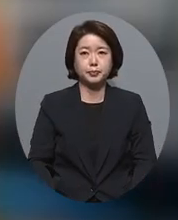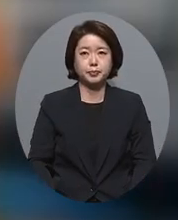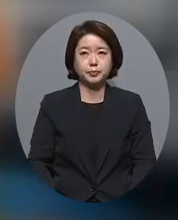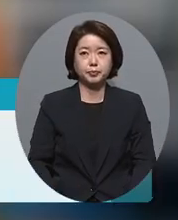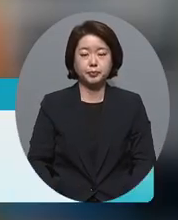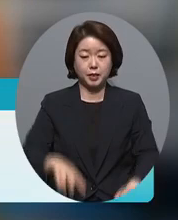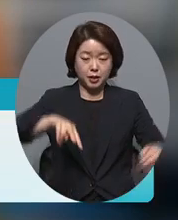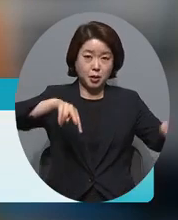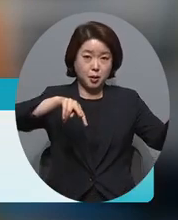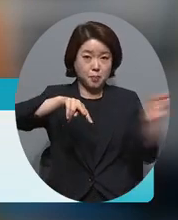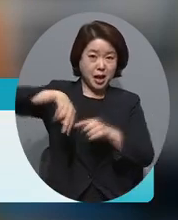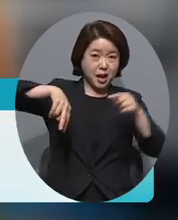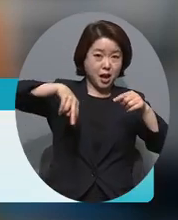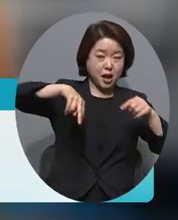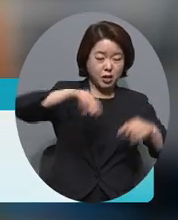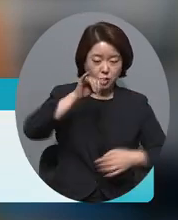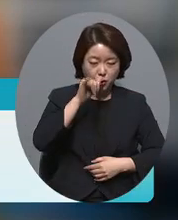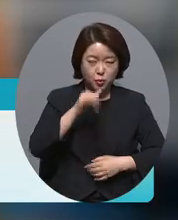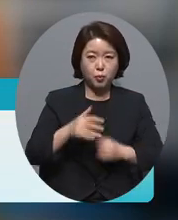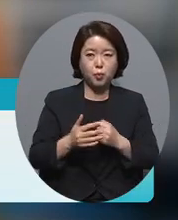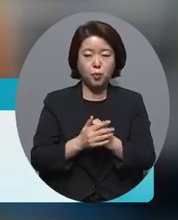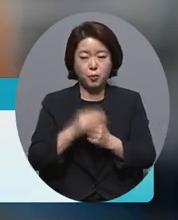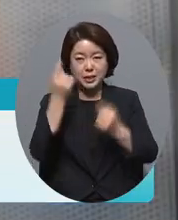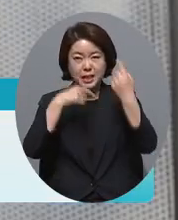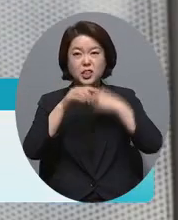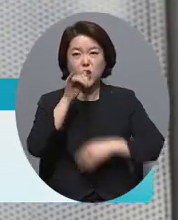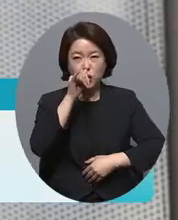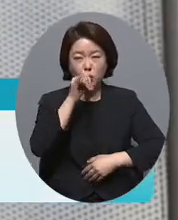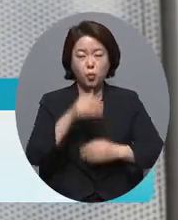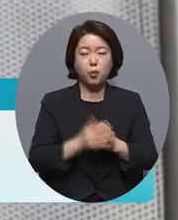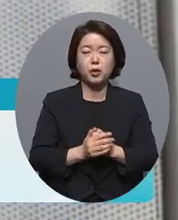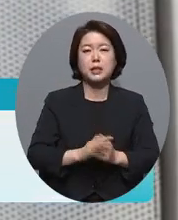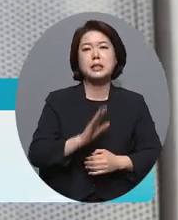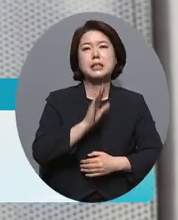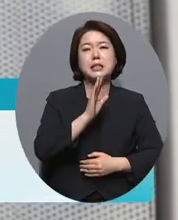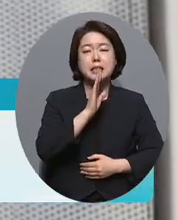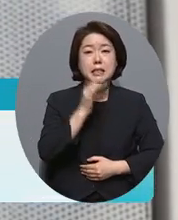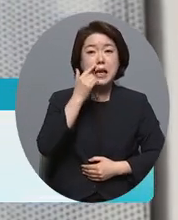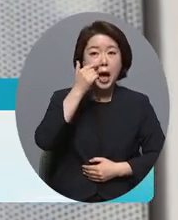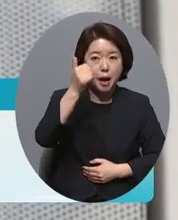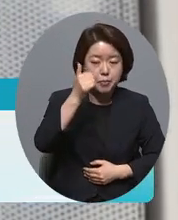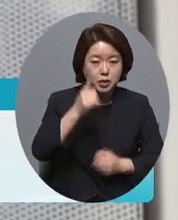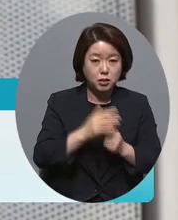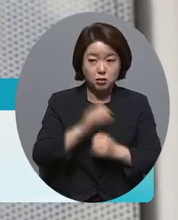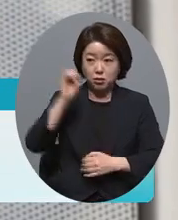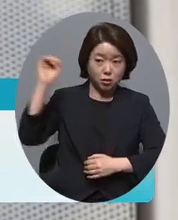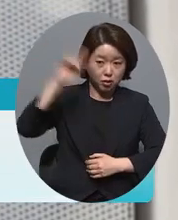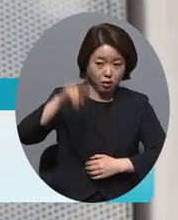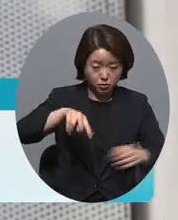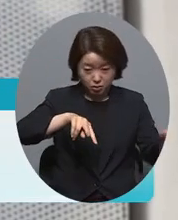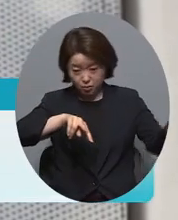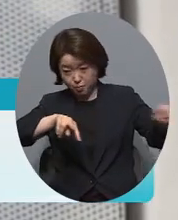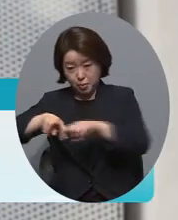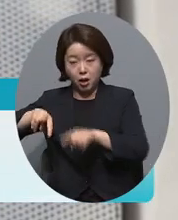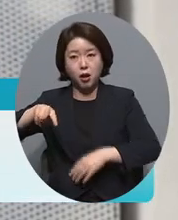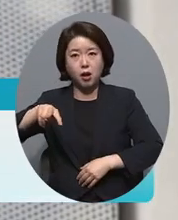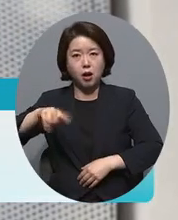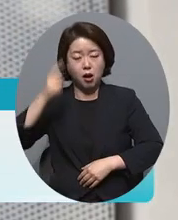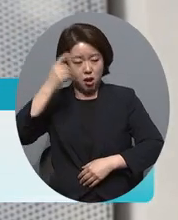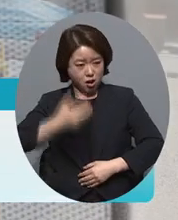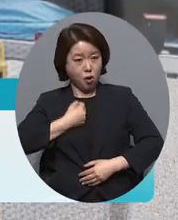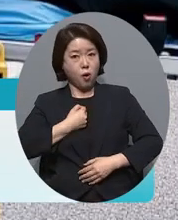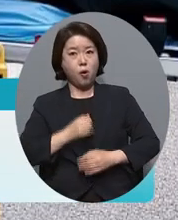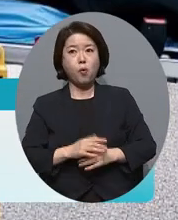정강이랑 한 차례 가격 해서 생채기가 났고요 친아버지한테 갑자기 정강이를 맞으면서 멈춘게 크잖아요 어떻게